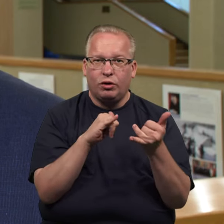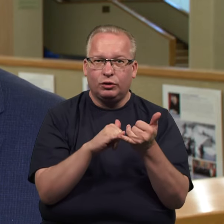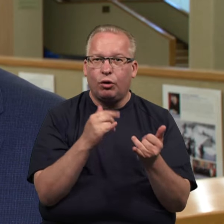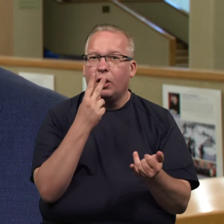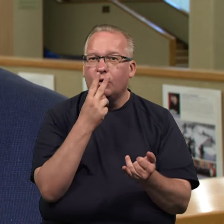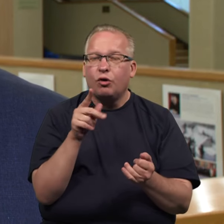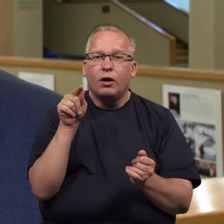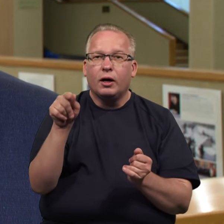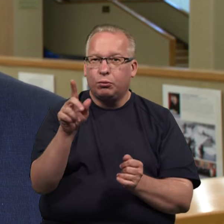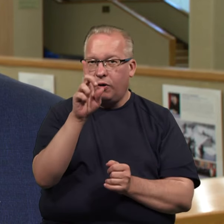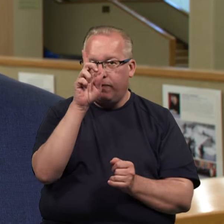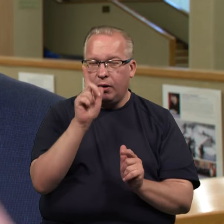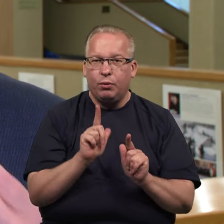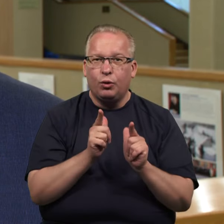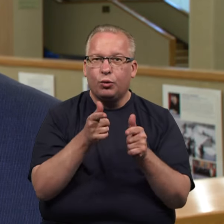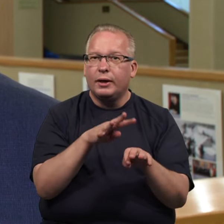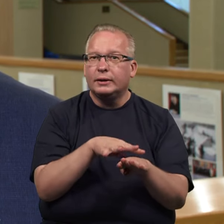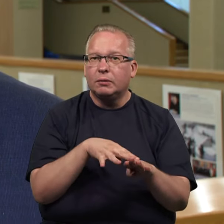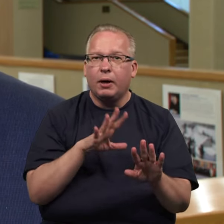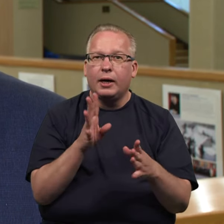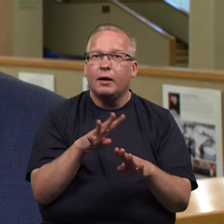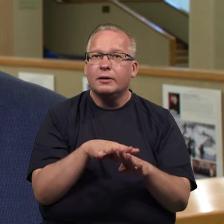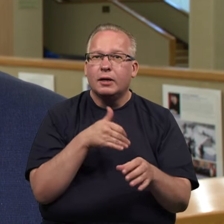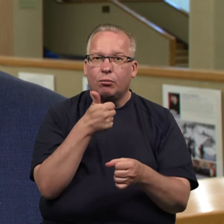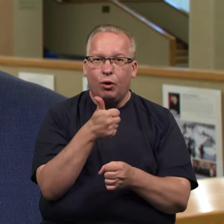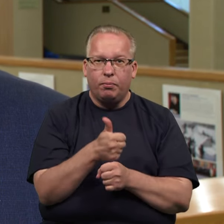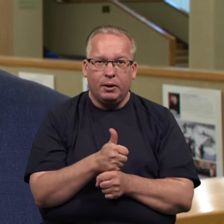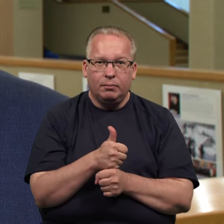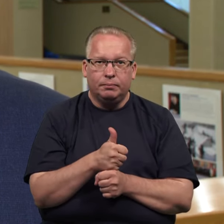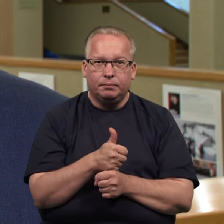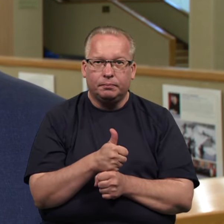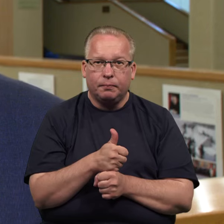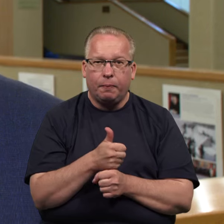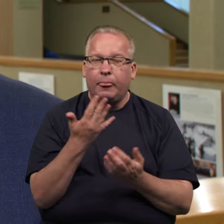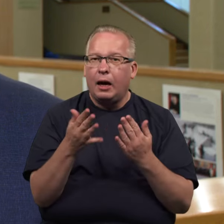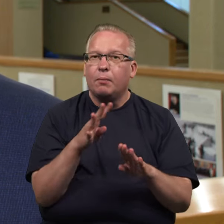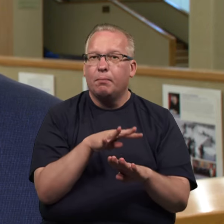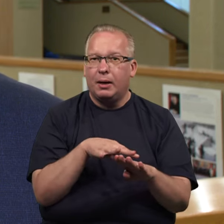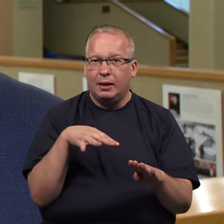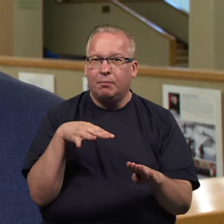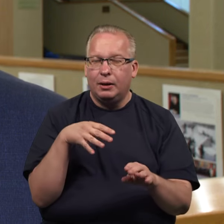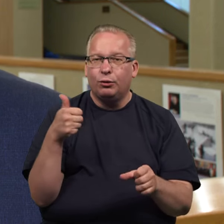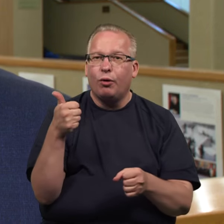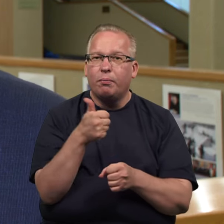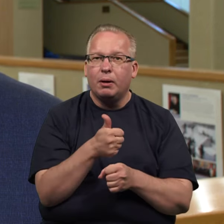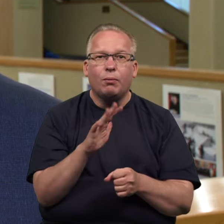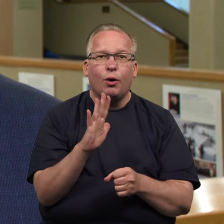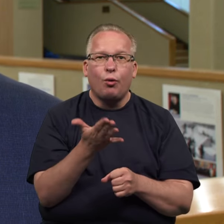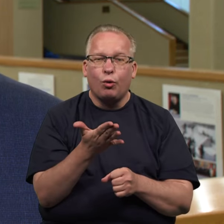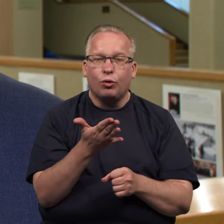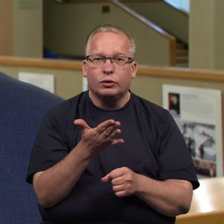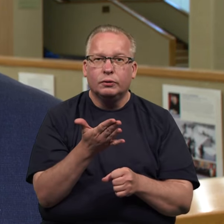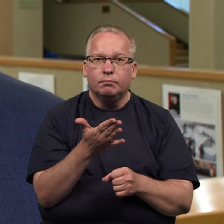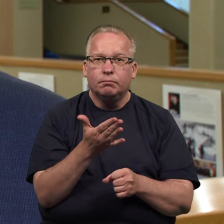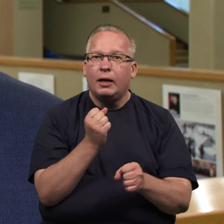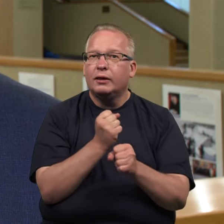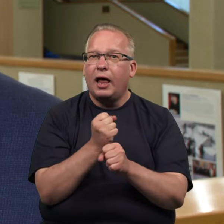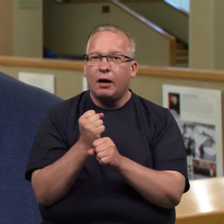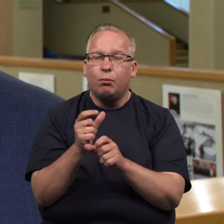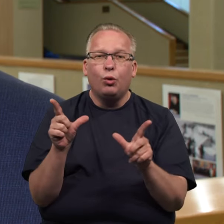toje šaly kūrėsi parlamentas, kaip Seimo pirmininkas, reiškia, ar parlamento pirmininkas, kokius įgaliojimus turi.